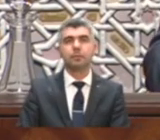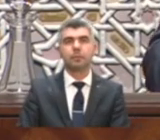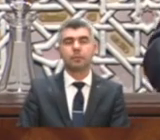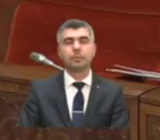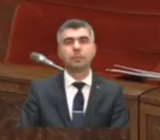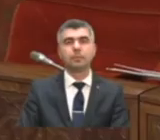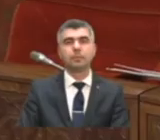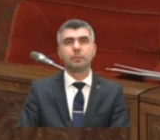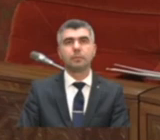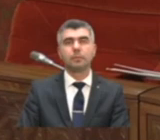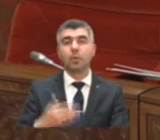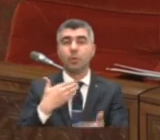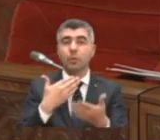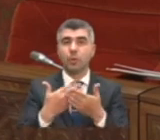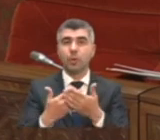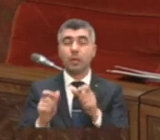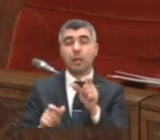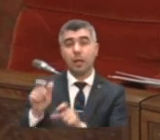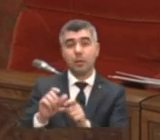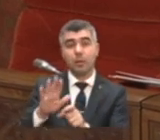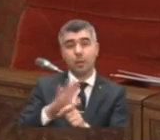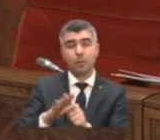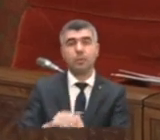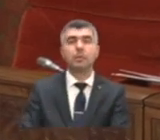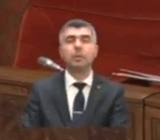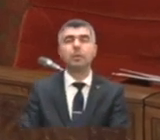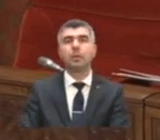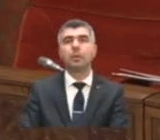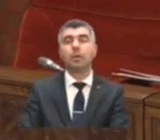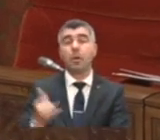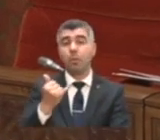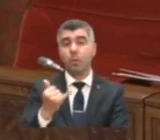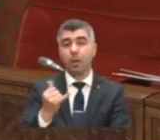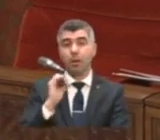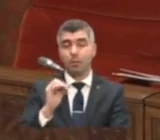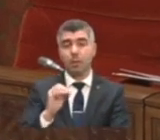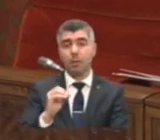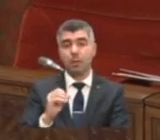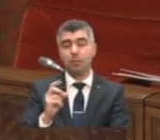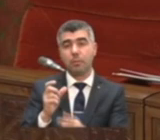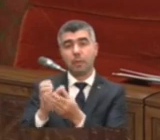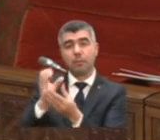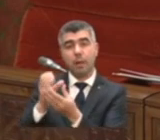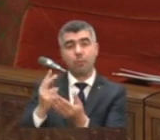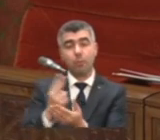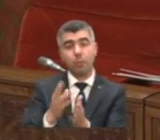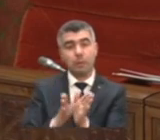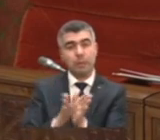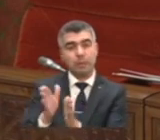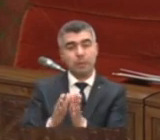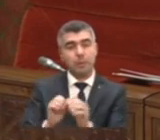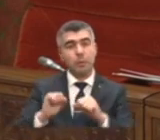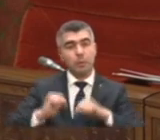باش نشكر السيد النائب والسيده النائبه. انا كنت قلت بانه النقل المزدوج فعلا ما